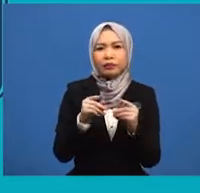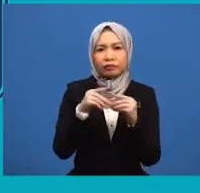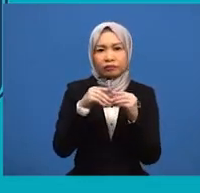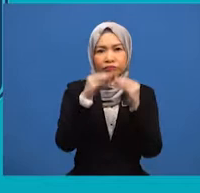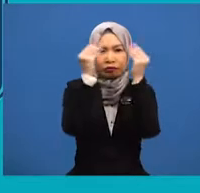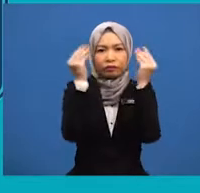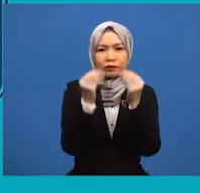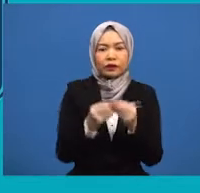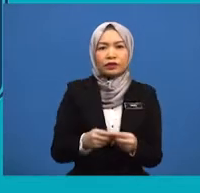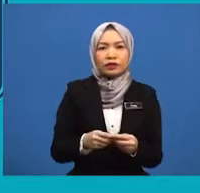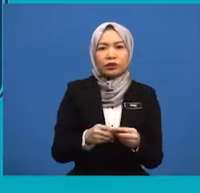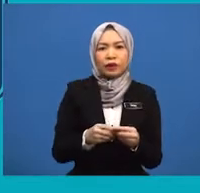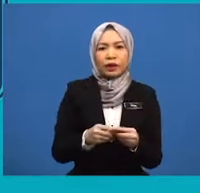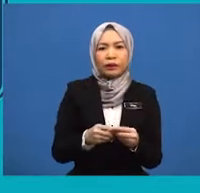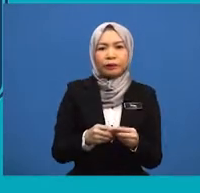tak, murid-murid?